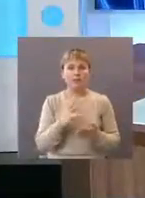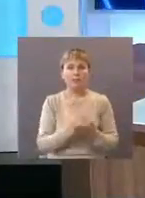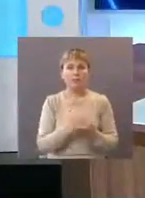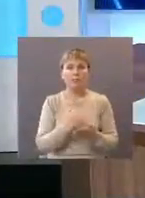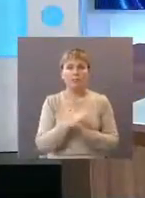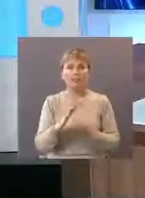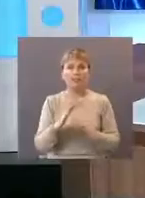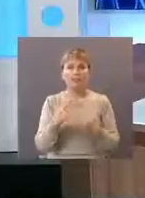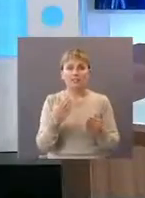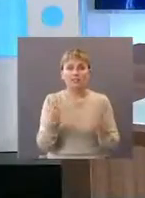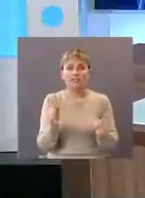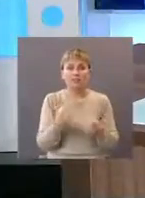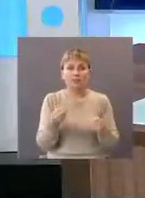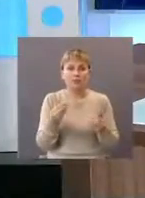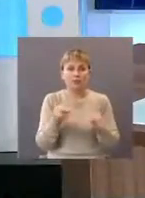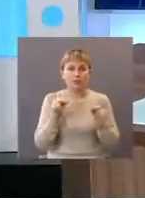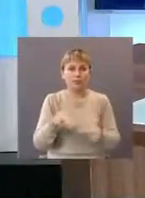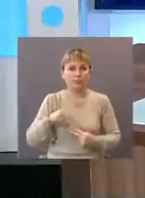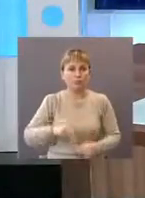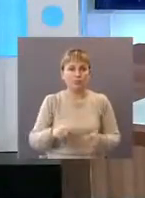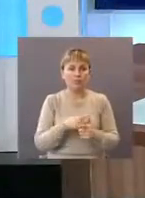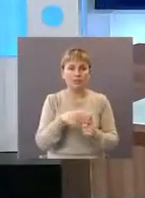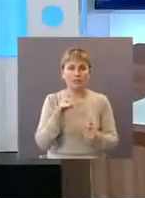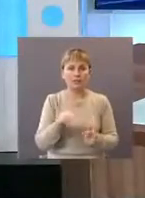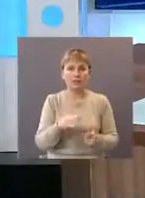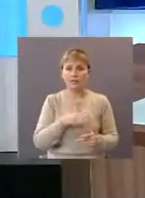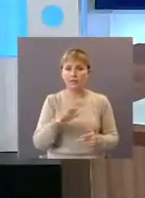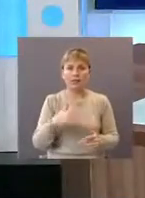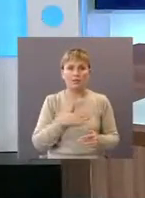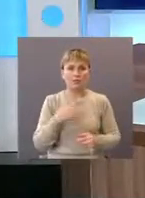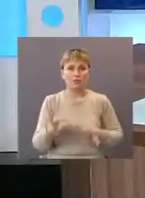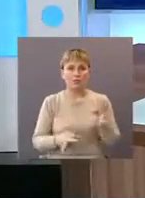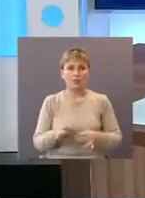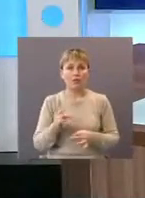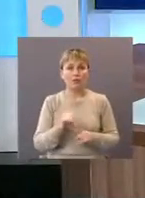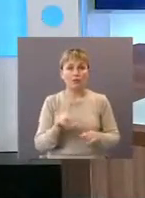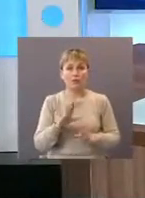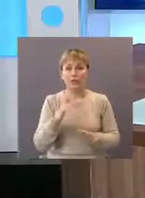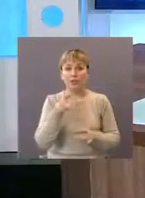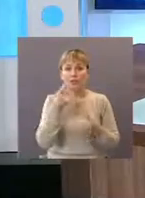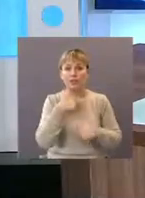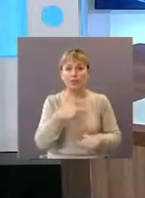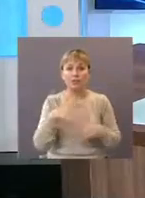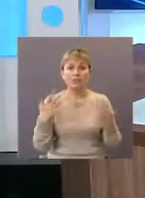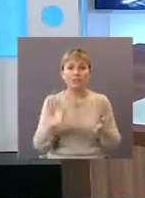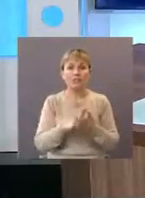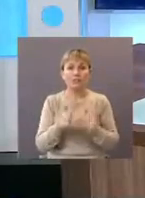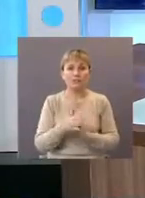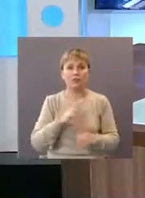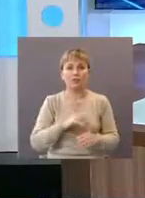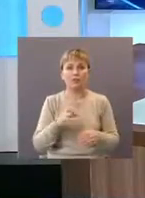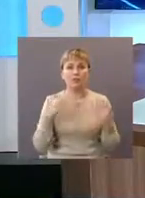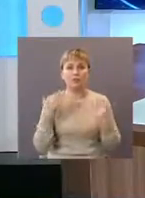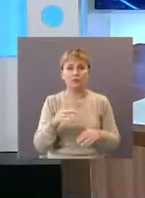заработать неслыханные капиталы, честным трудом или нет, не нам судить. Но то, что неприлично большие состояния работают на чужие